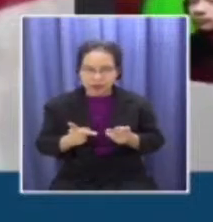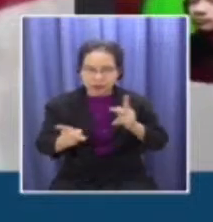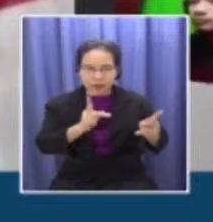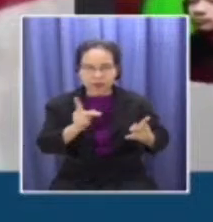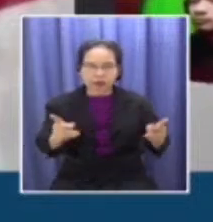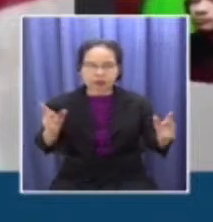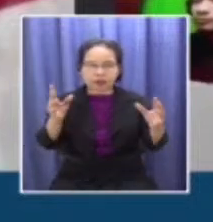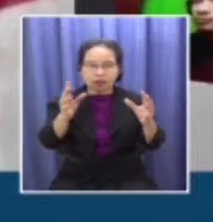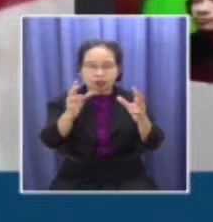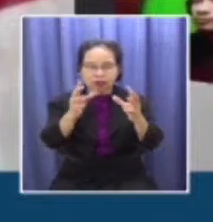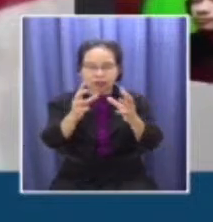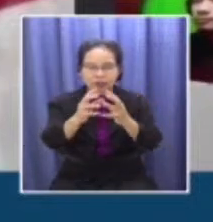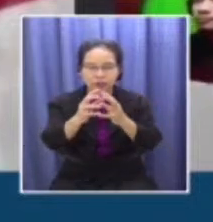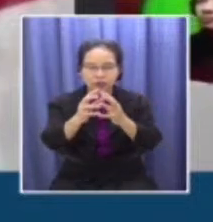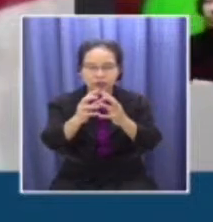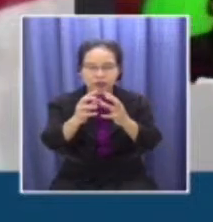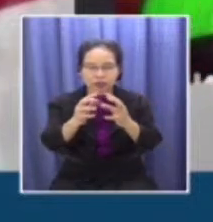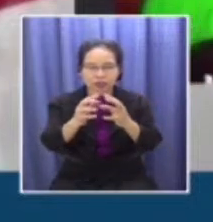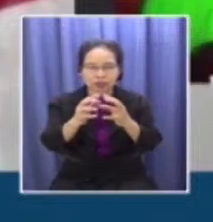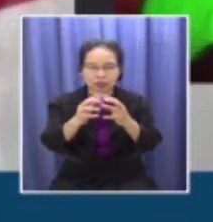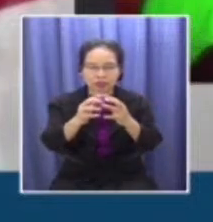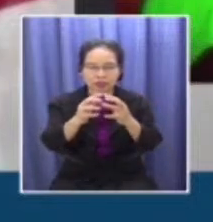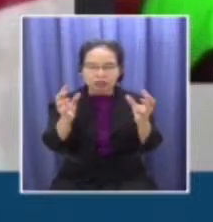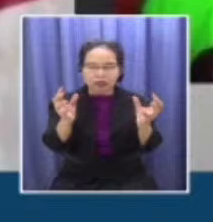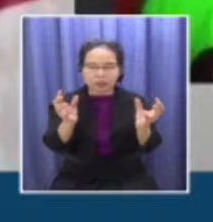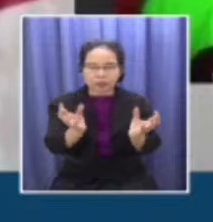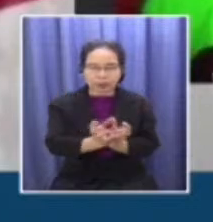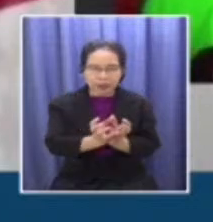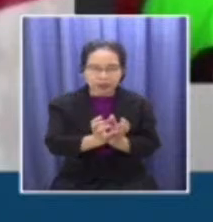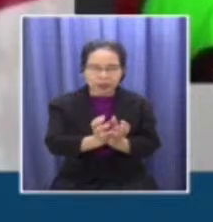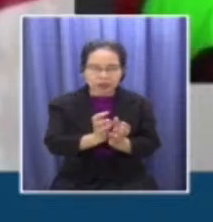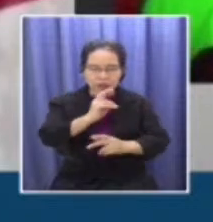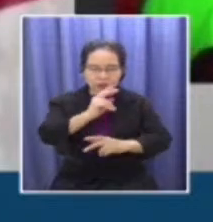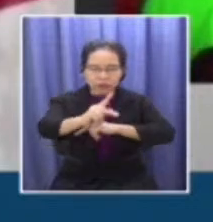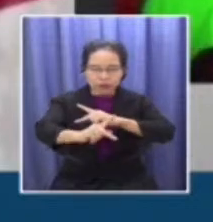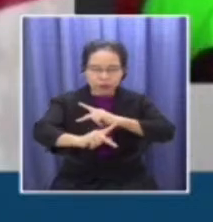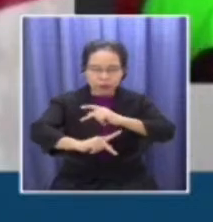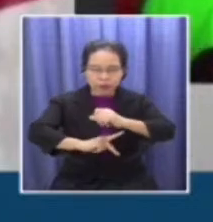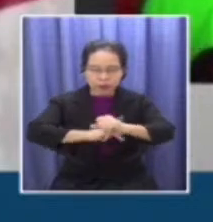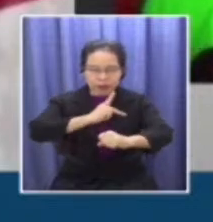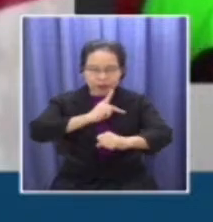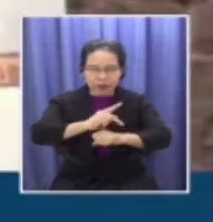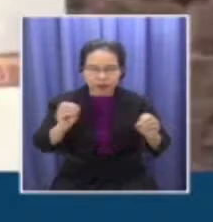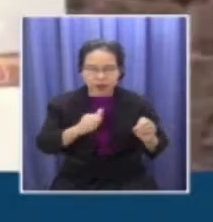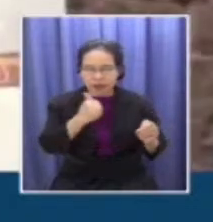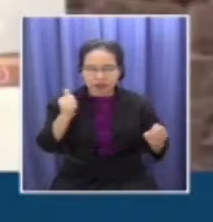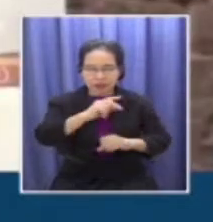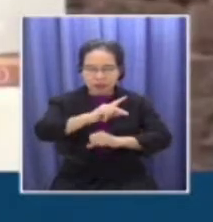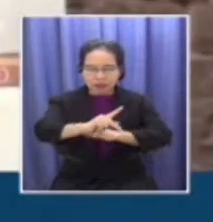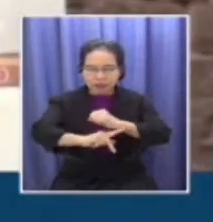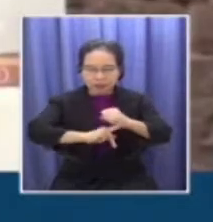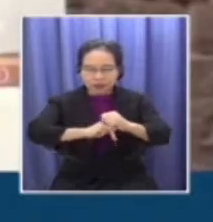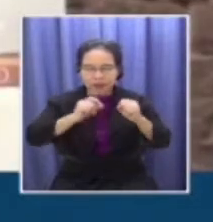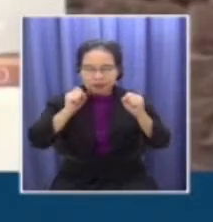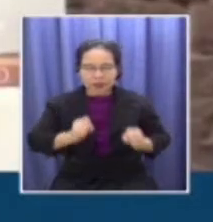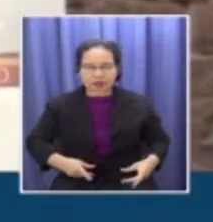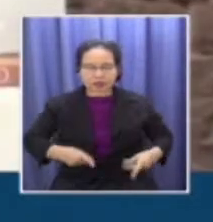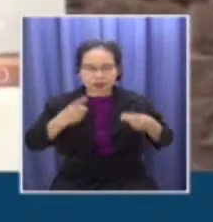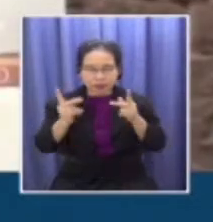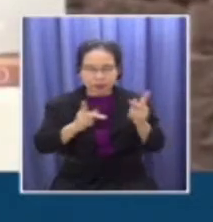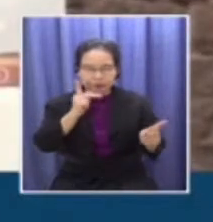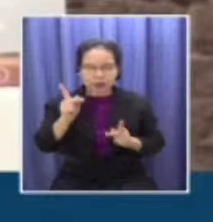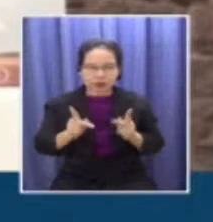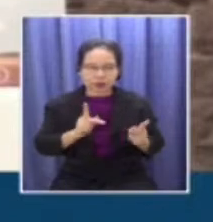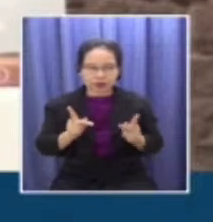nyansapɛ adesuafoɔ nsɛm a wɔde abɛto dwa no adi Onyankopɔn bɔ asase sɛ ɛnyɛ